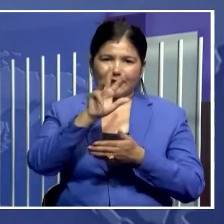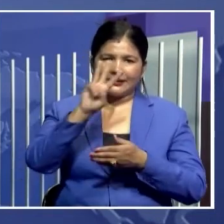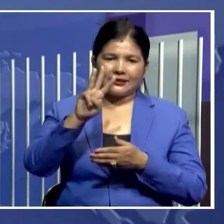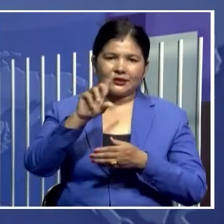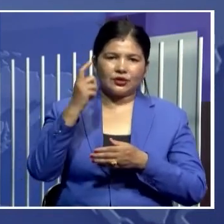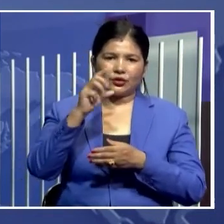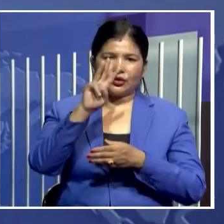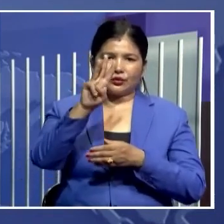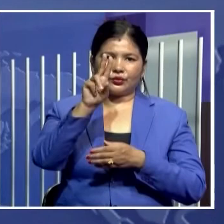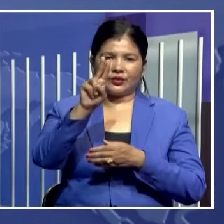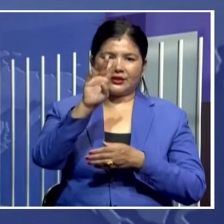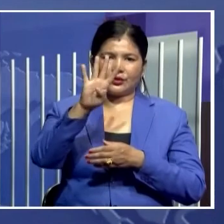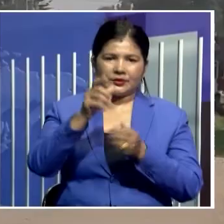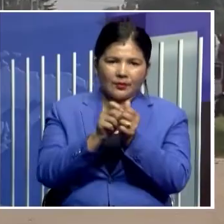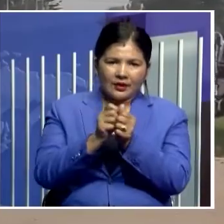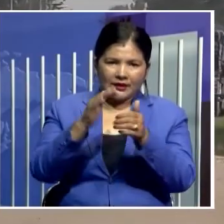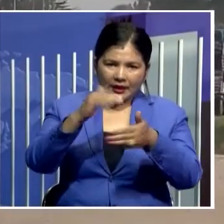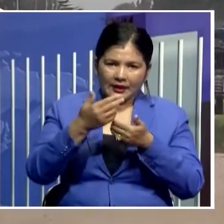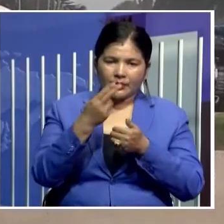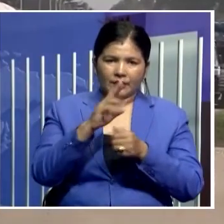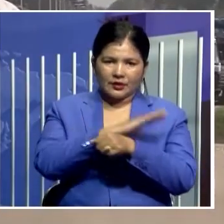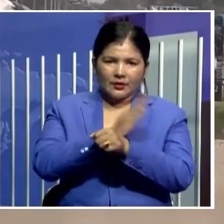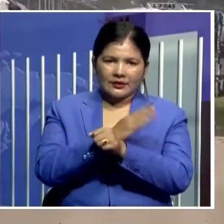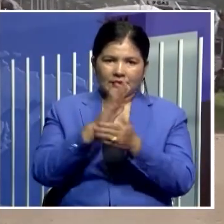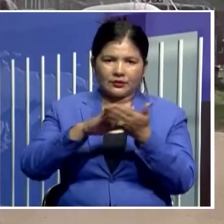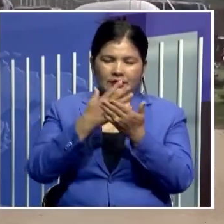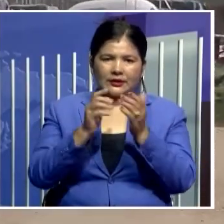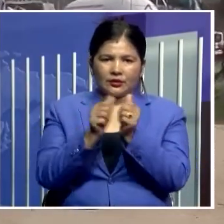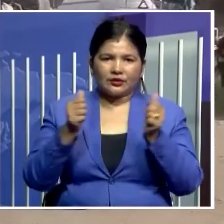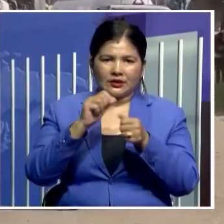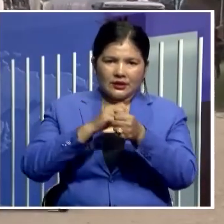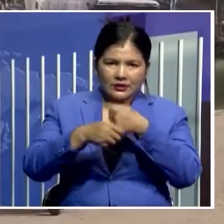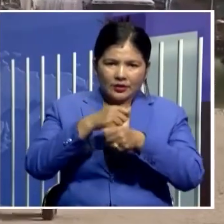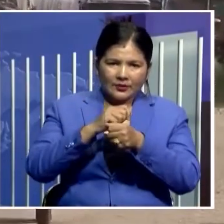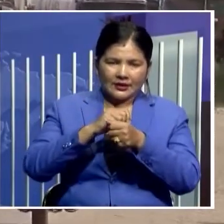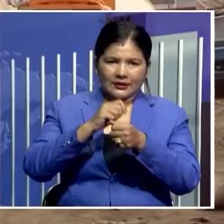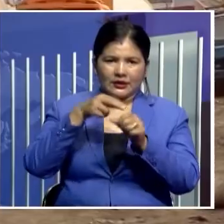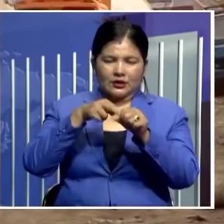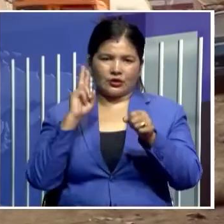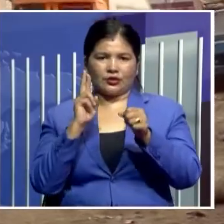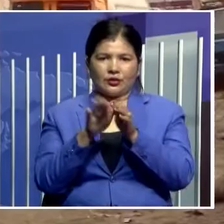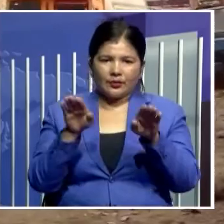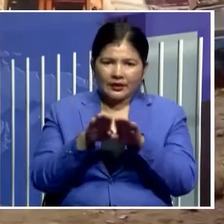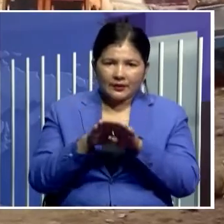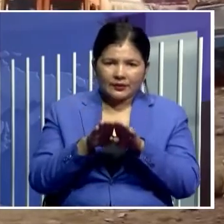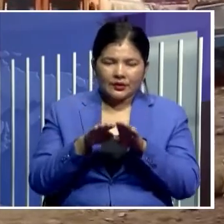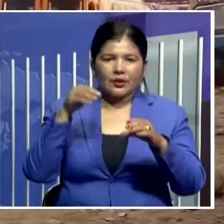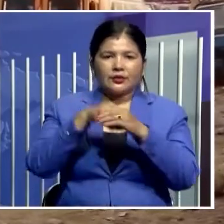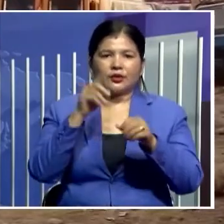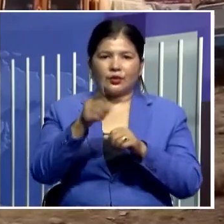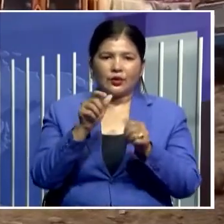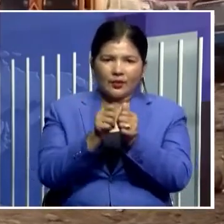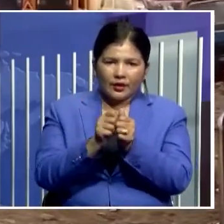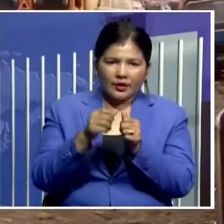33,24,00,000 रुपया को मकई आयात भएको छ। भन्सार विभाग को तथ्यांक अनुसार साउन महीनादेखि चैत महीनासम्म में उक्त मूल्य बराबर को मकई भित्रिएको हो। इस अवधि